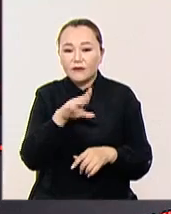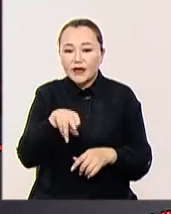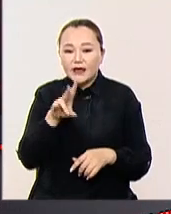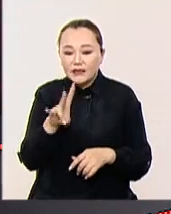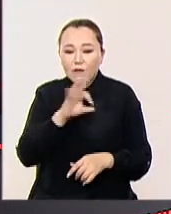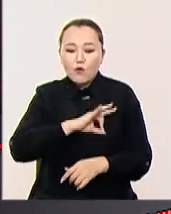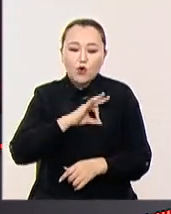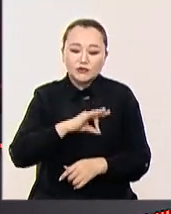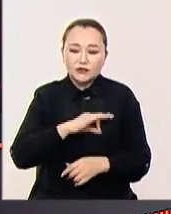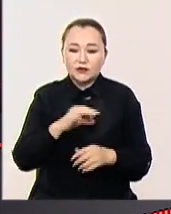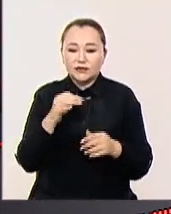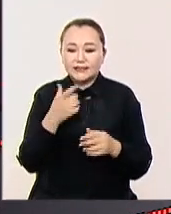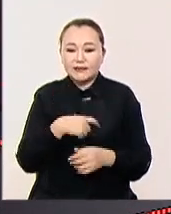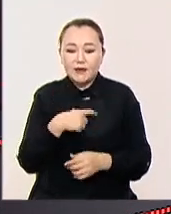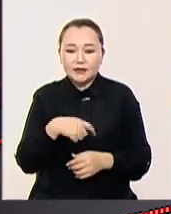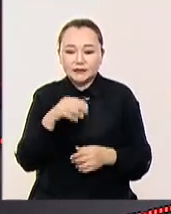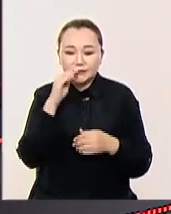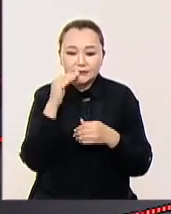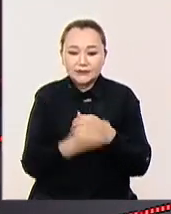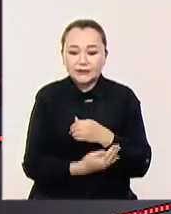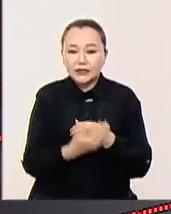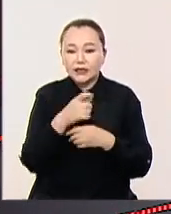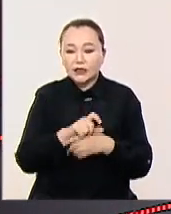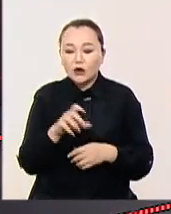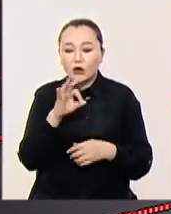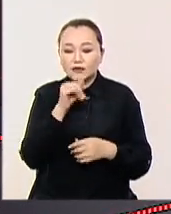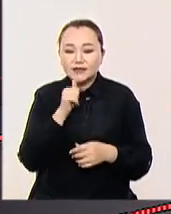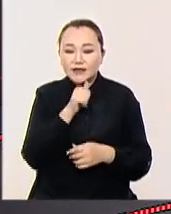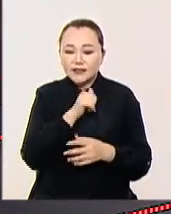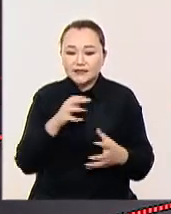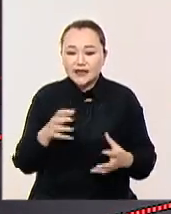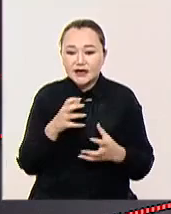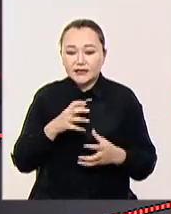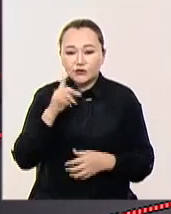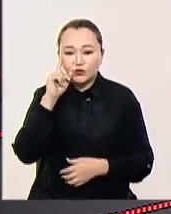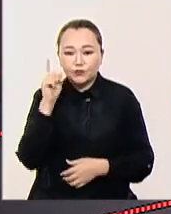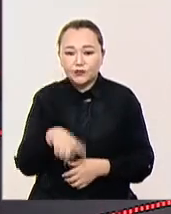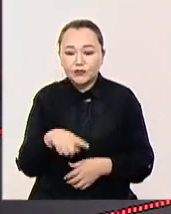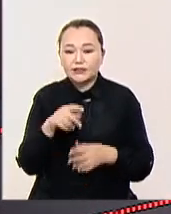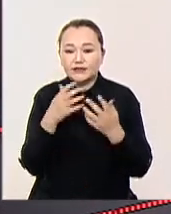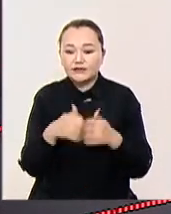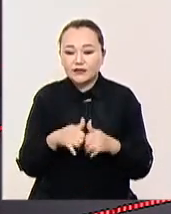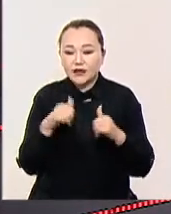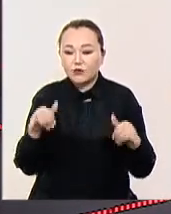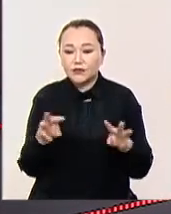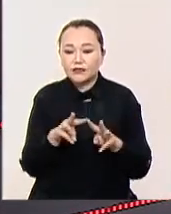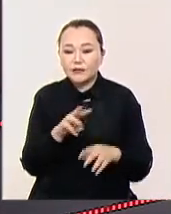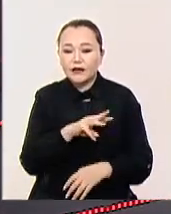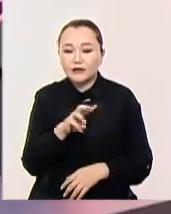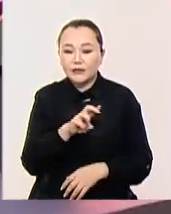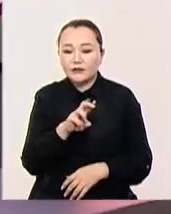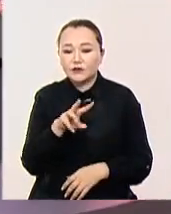қолданып бүркемеленіп отыр. Яғни өздері жайлы мәліметті құпия күйінде сақтай алады дейді цифрлық даму министрі Бағдат